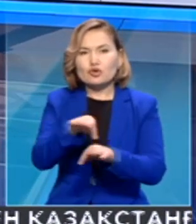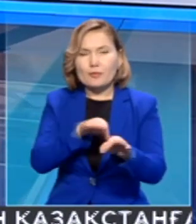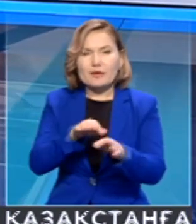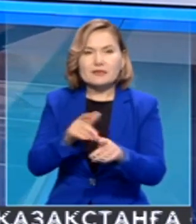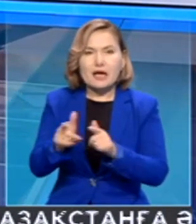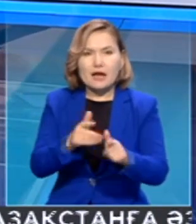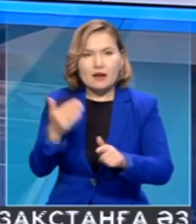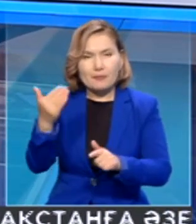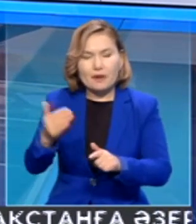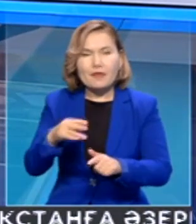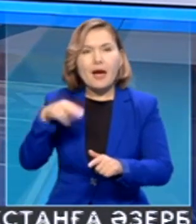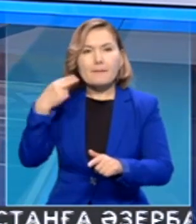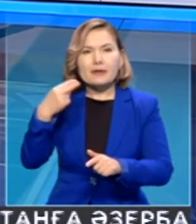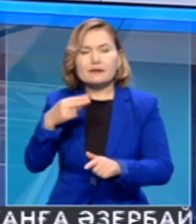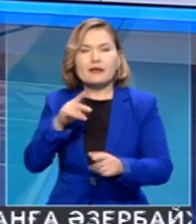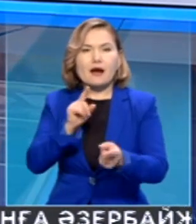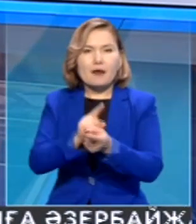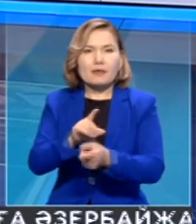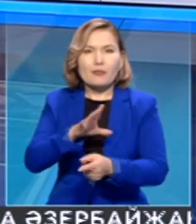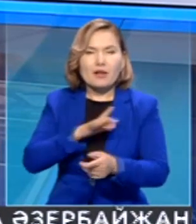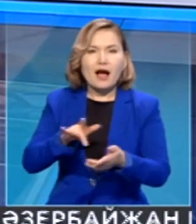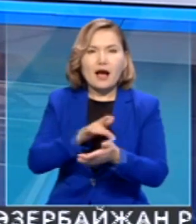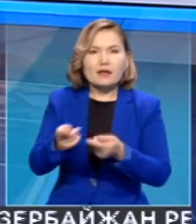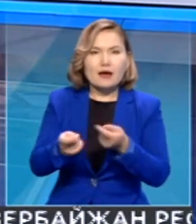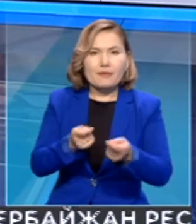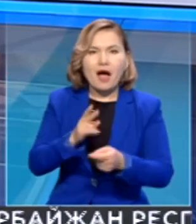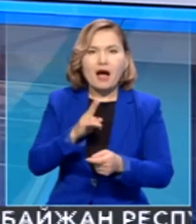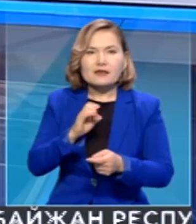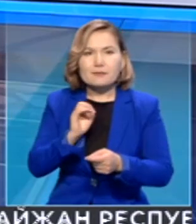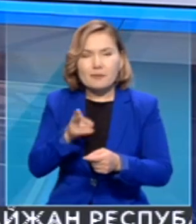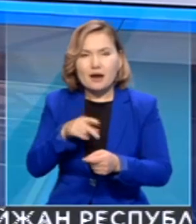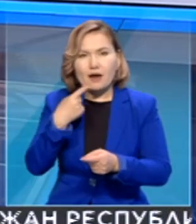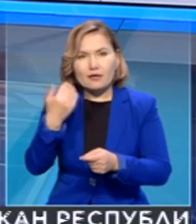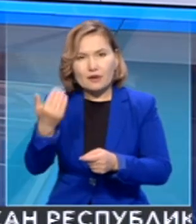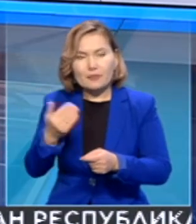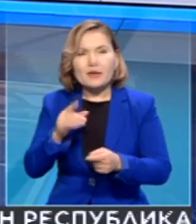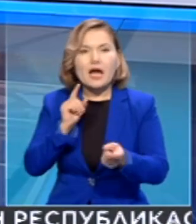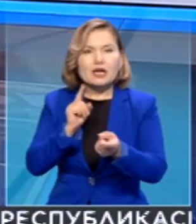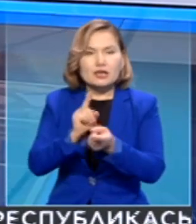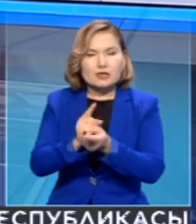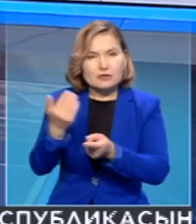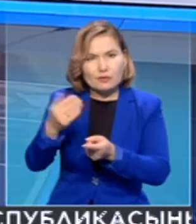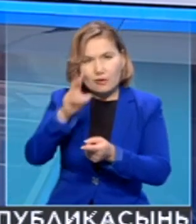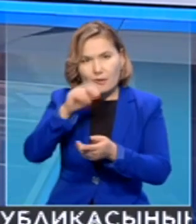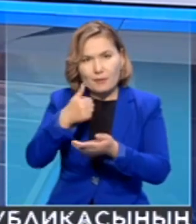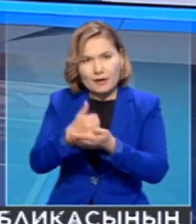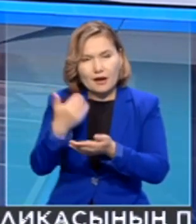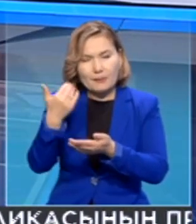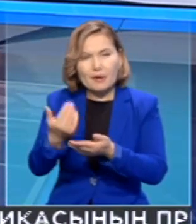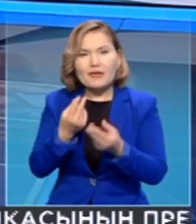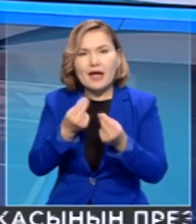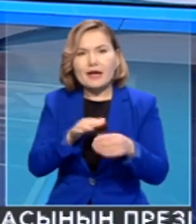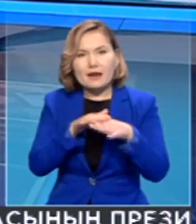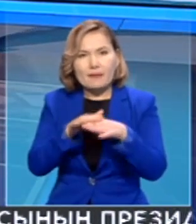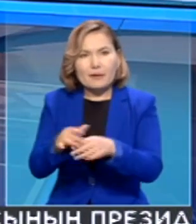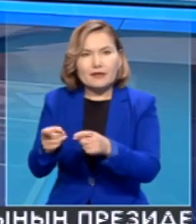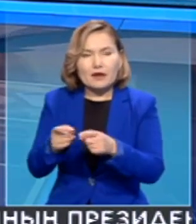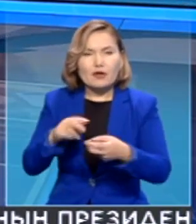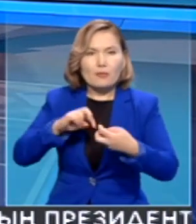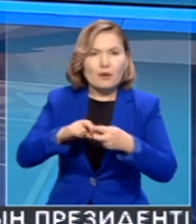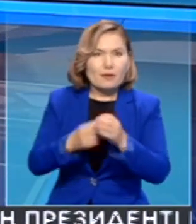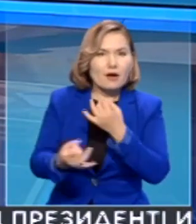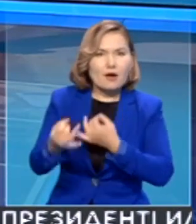қабылдауында болған қала әкімі Жеңіс Қасымбек осылай деп есеп берді. Кездесу барысында мемлекет басшысына инвестиция тарту шаралары туралы мәлімет